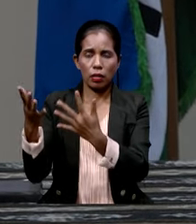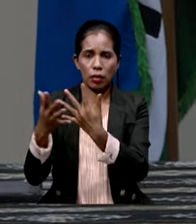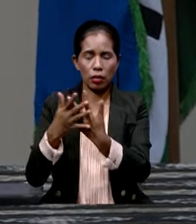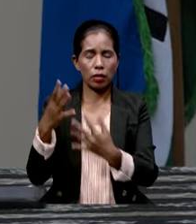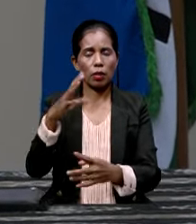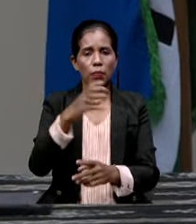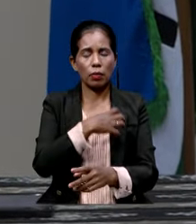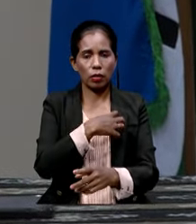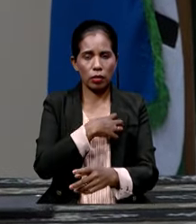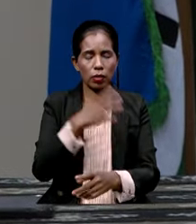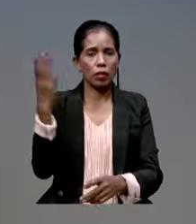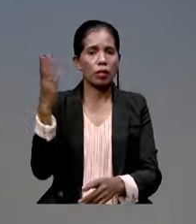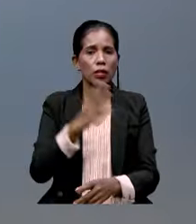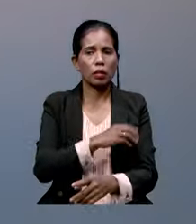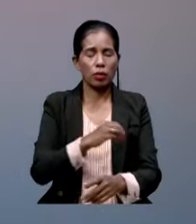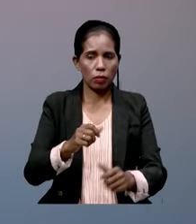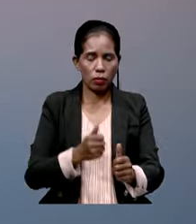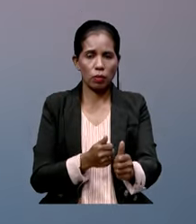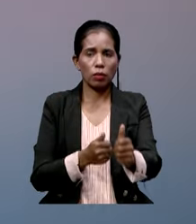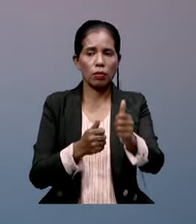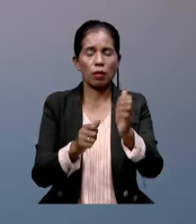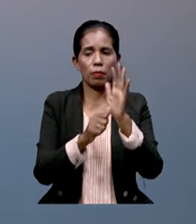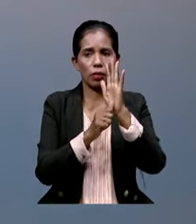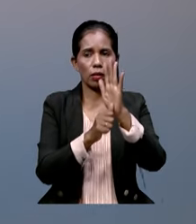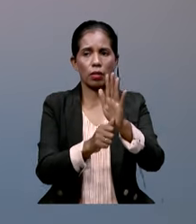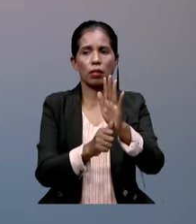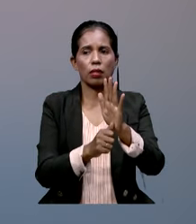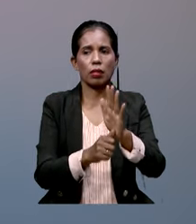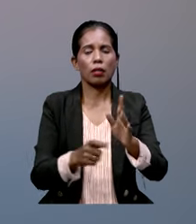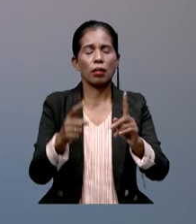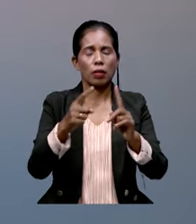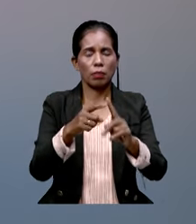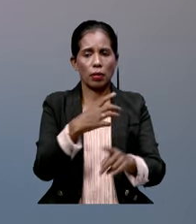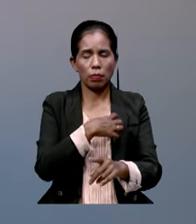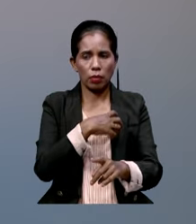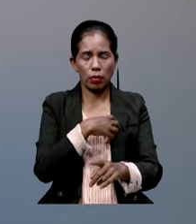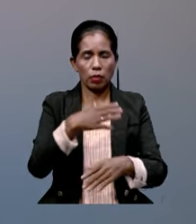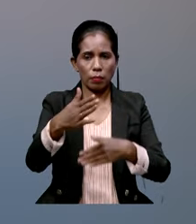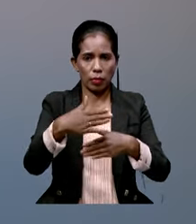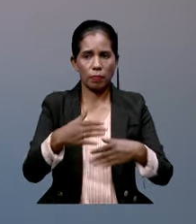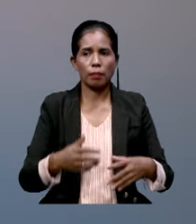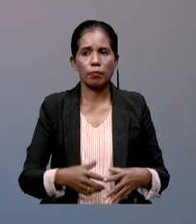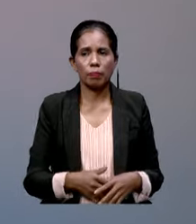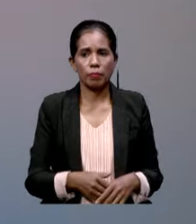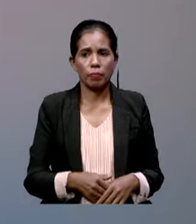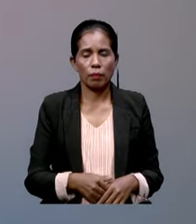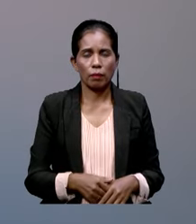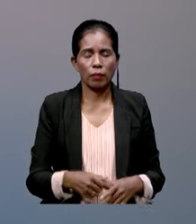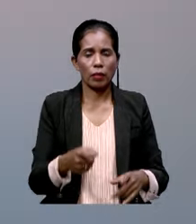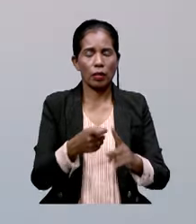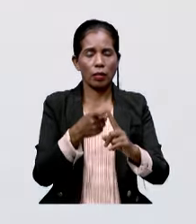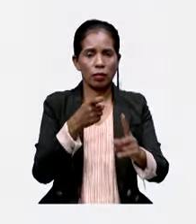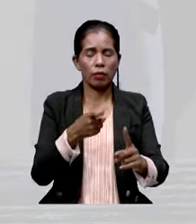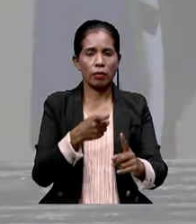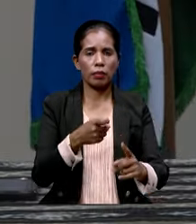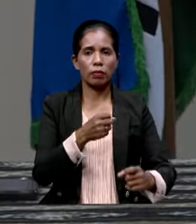sela polisi militar Kintalbot ho dikumpri apresentasan periódica ba esquadra penteli nebe besik. Usi kuartel general